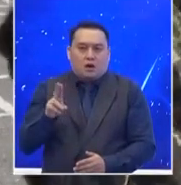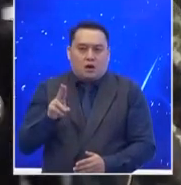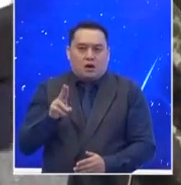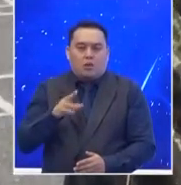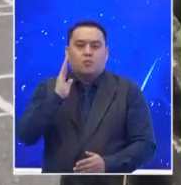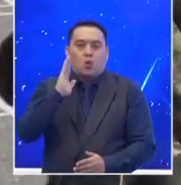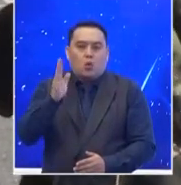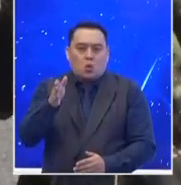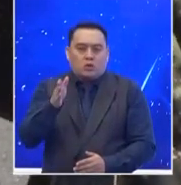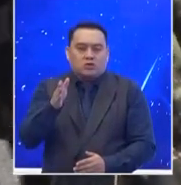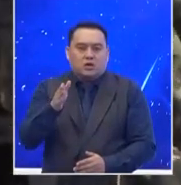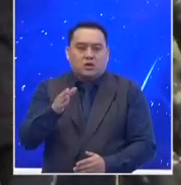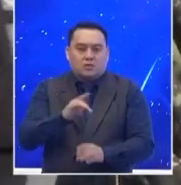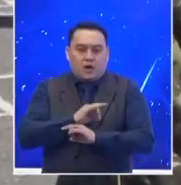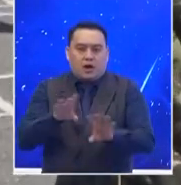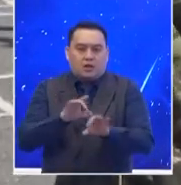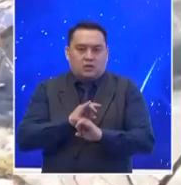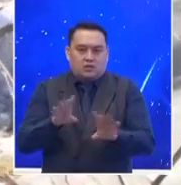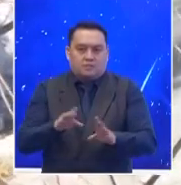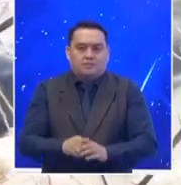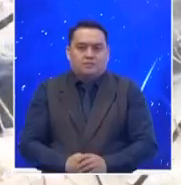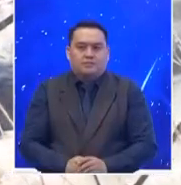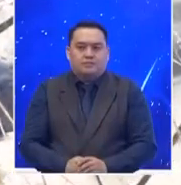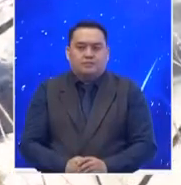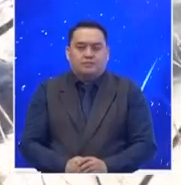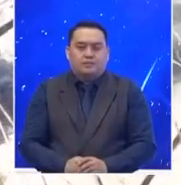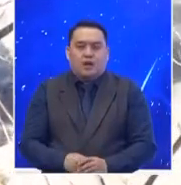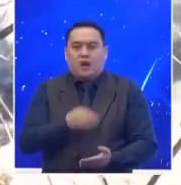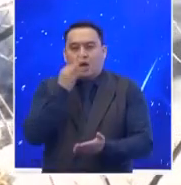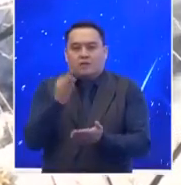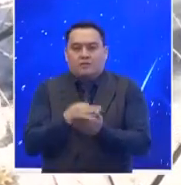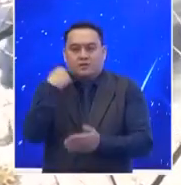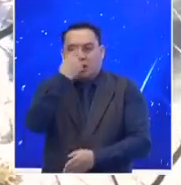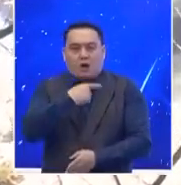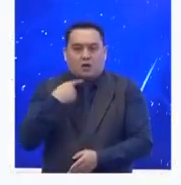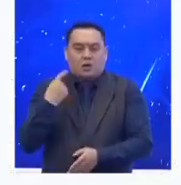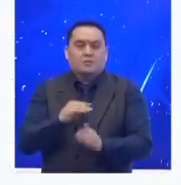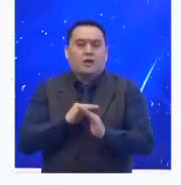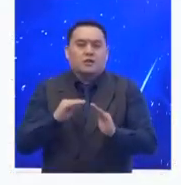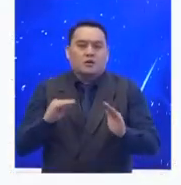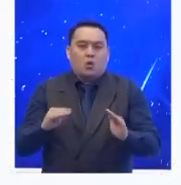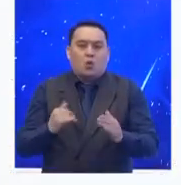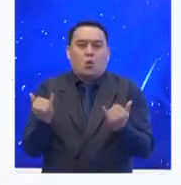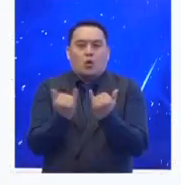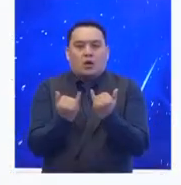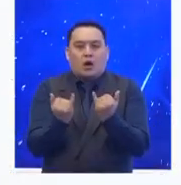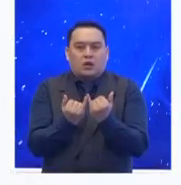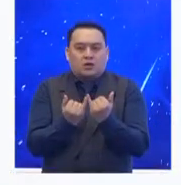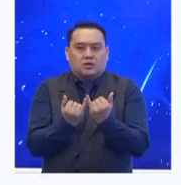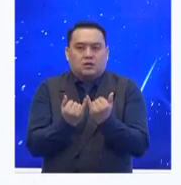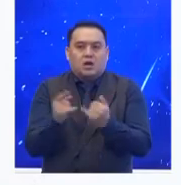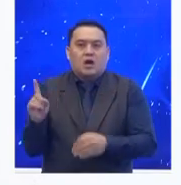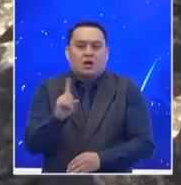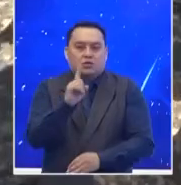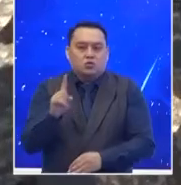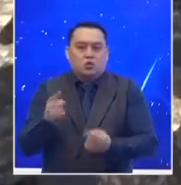Республикамыздың болашағының негізі деп айтсам қателеспеймін. Мұндағы жауаптылар арнайы келген оқушылар мен қонақтар үшін бөлім аумағында